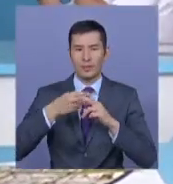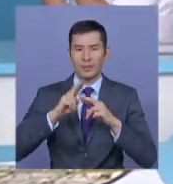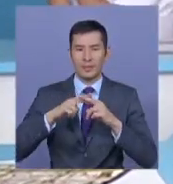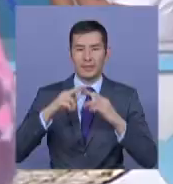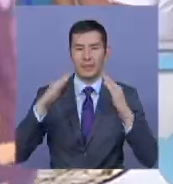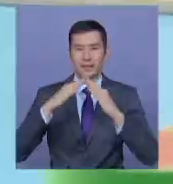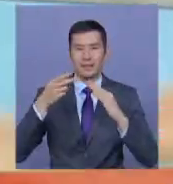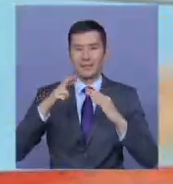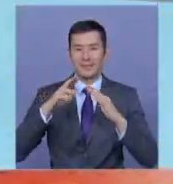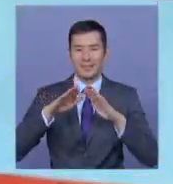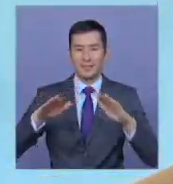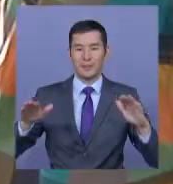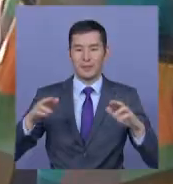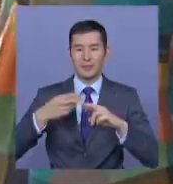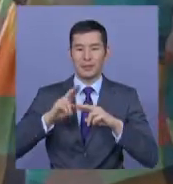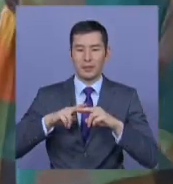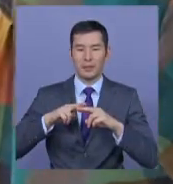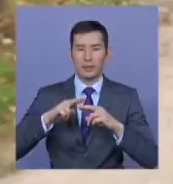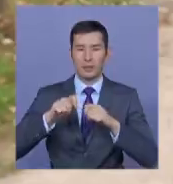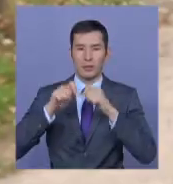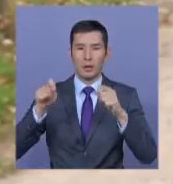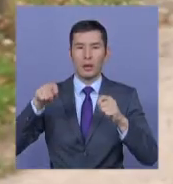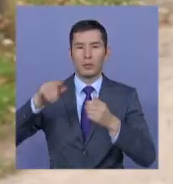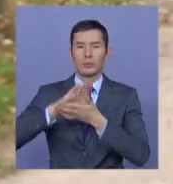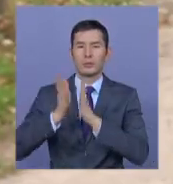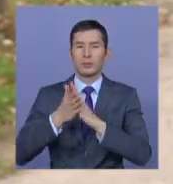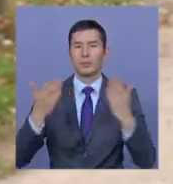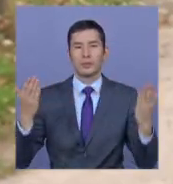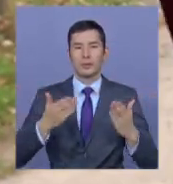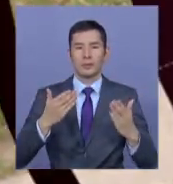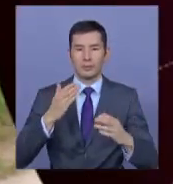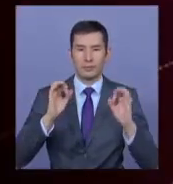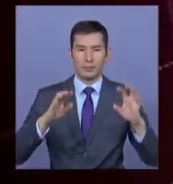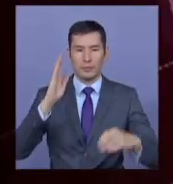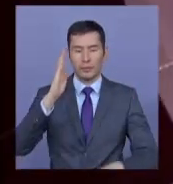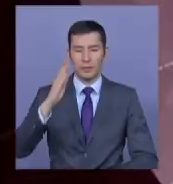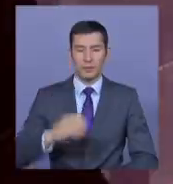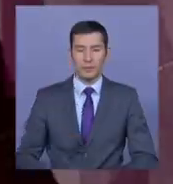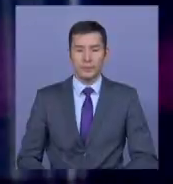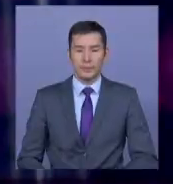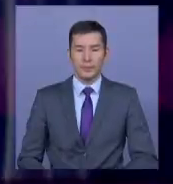балаға шақталған? Онда қандай жағдай жасалған? Толығырақ мен Жадыра Маржан тарқатамын.